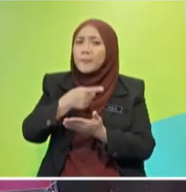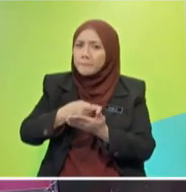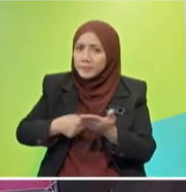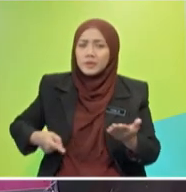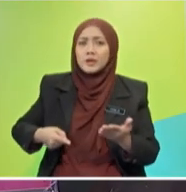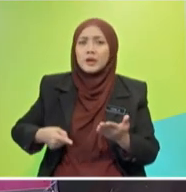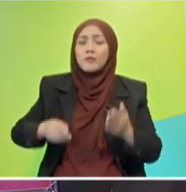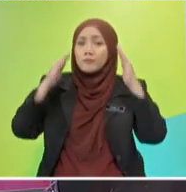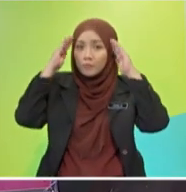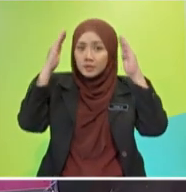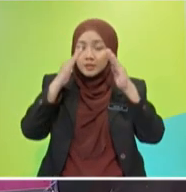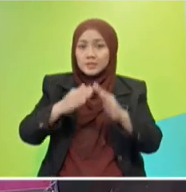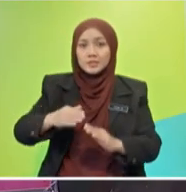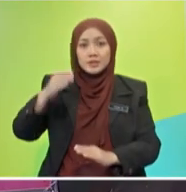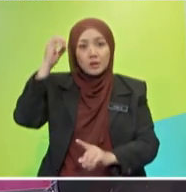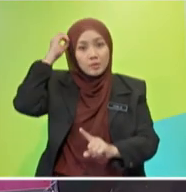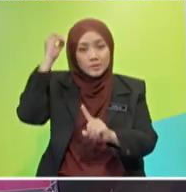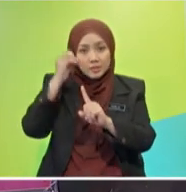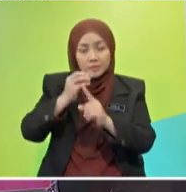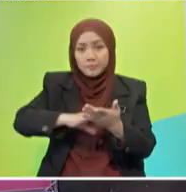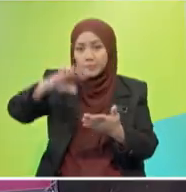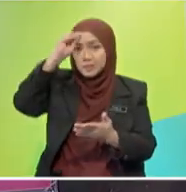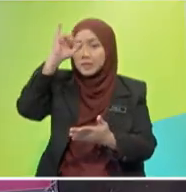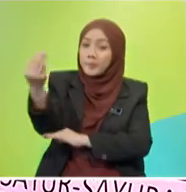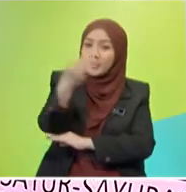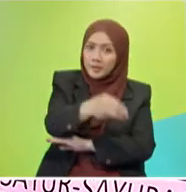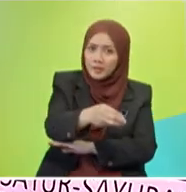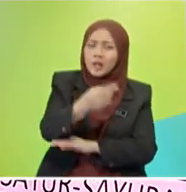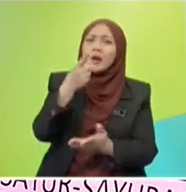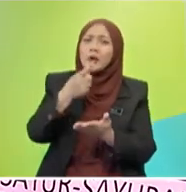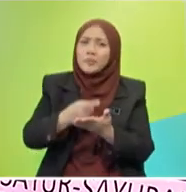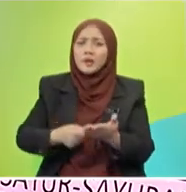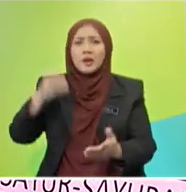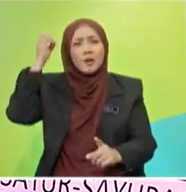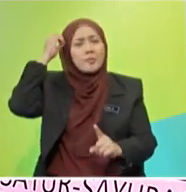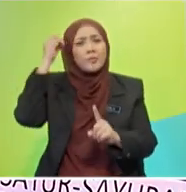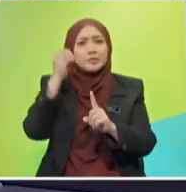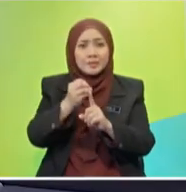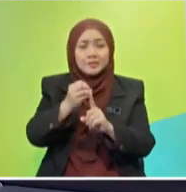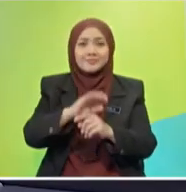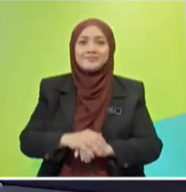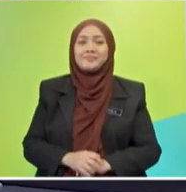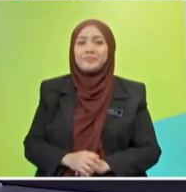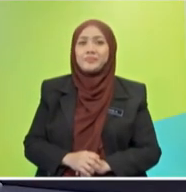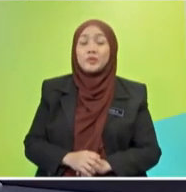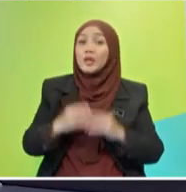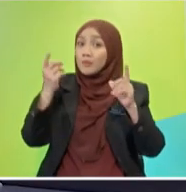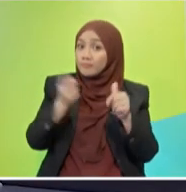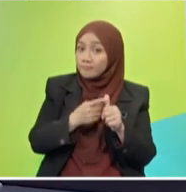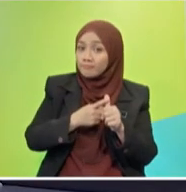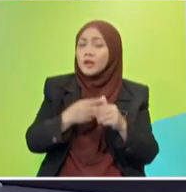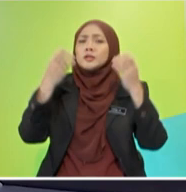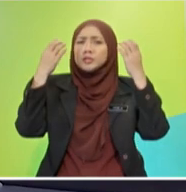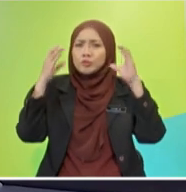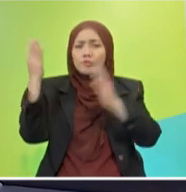pembelajarannya yang bakal dicapai oleh murid-murid ya ya pertama cukup berhara muri-muri boleh